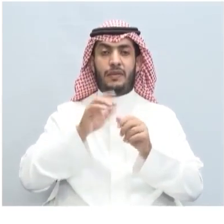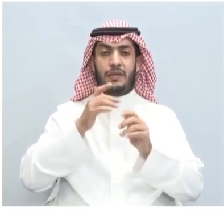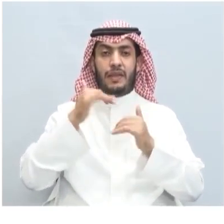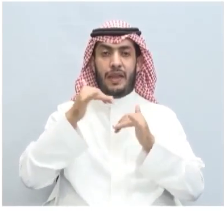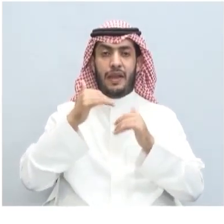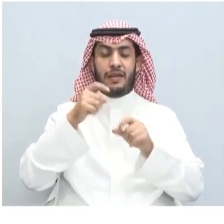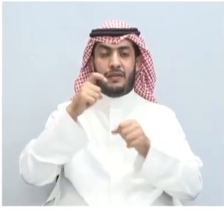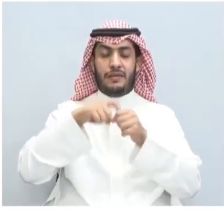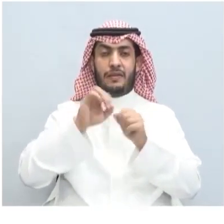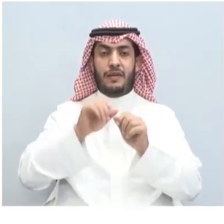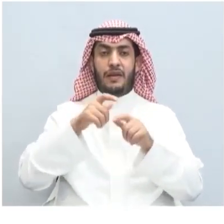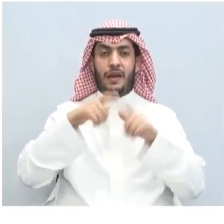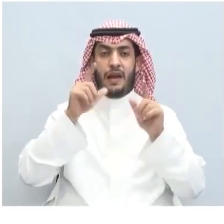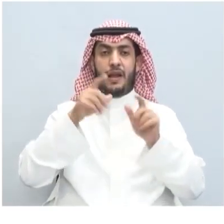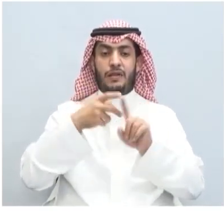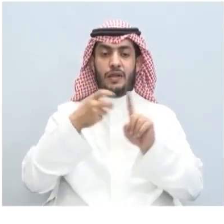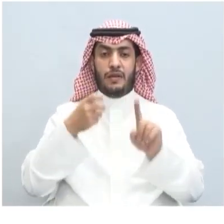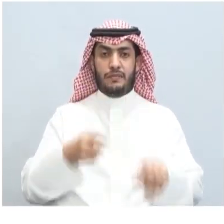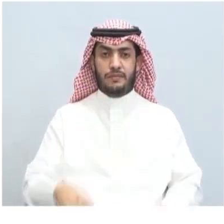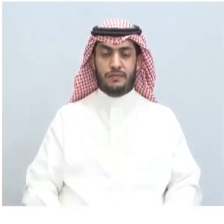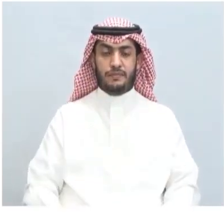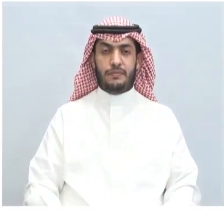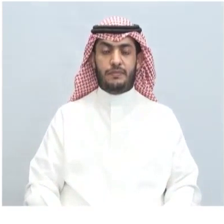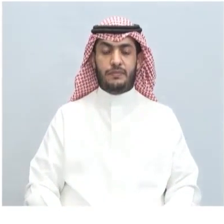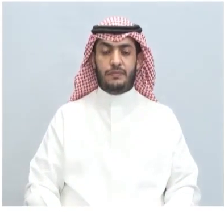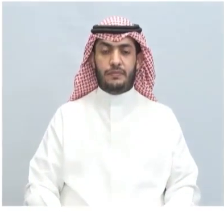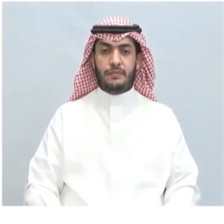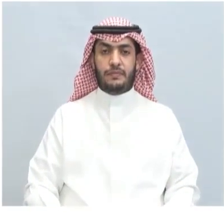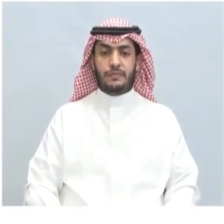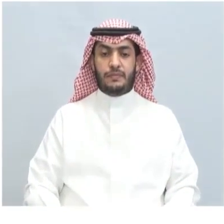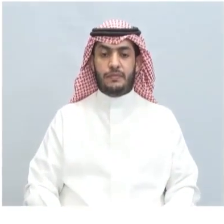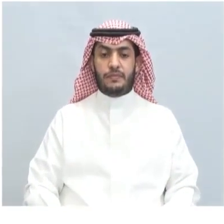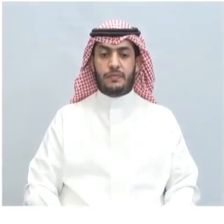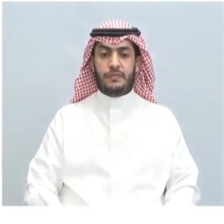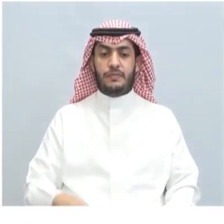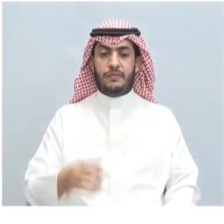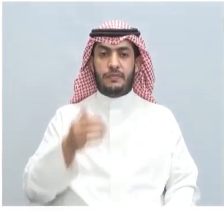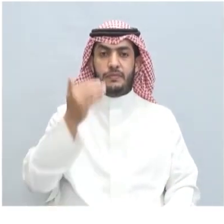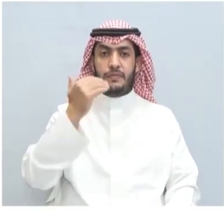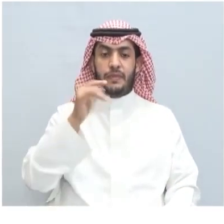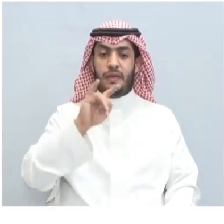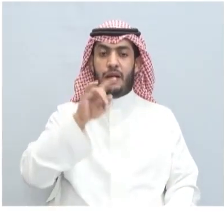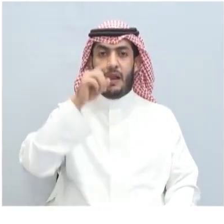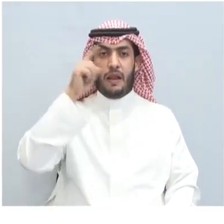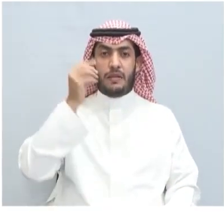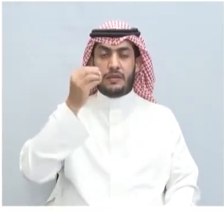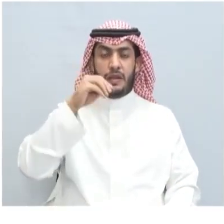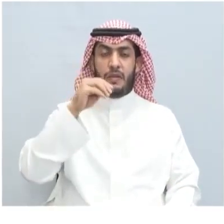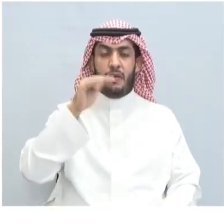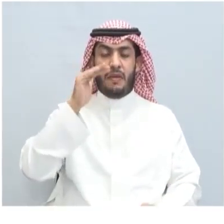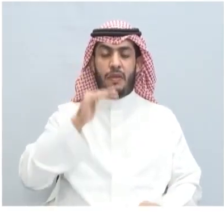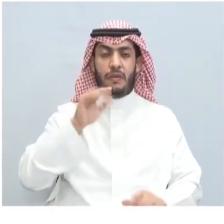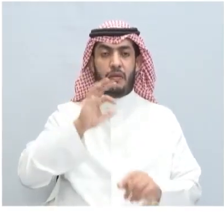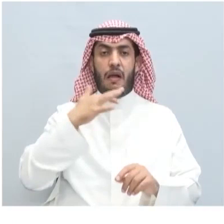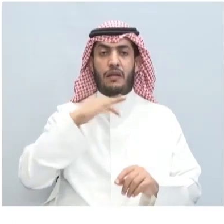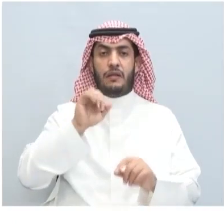اعاده اصدار الاسهم وبما ان الاصول لا تزيد ولا تنخفض فلا تؤثر